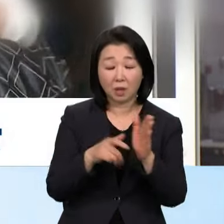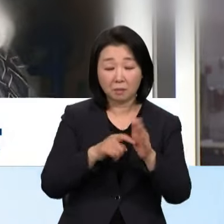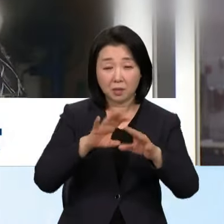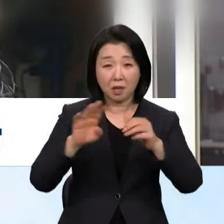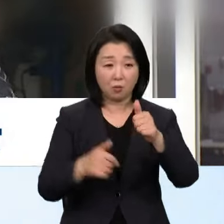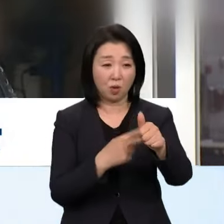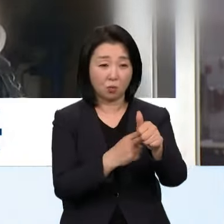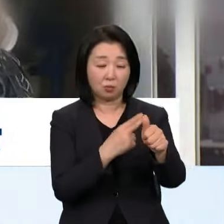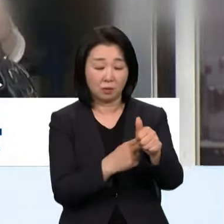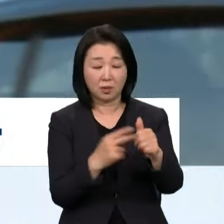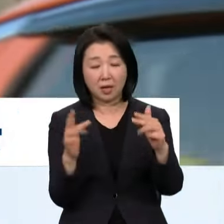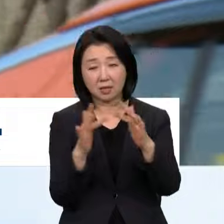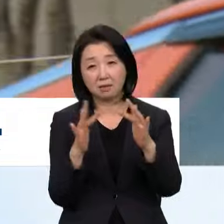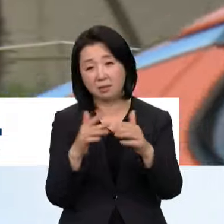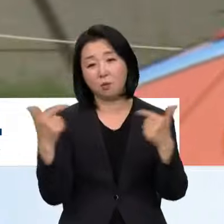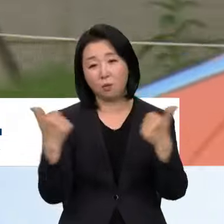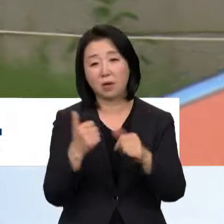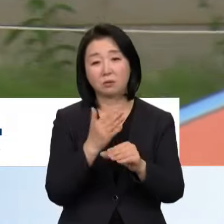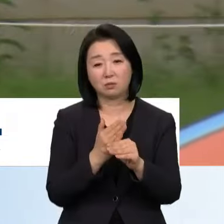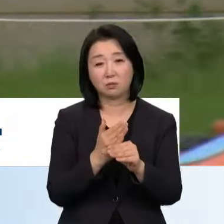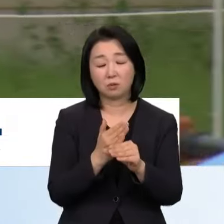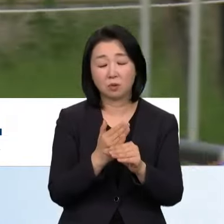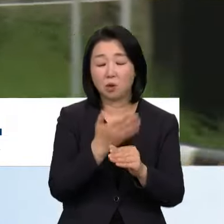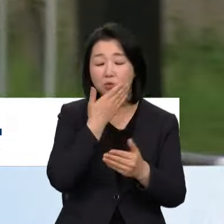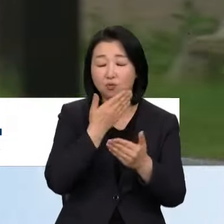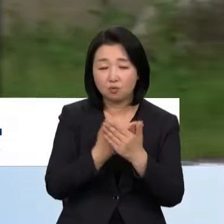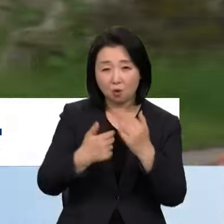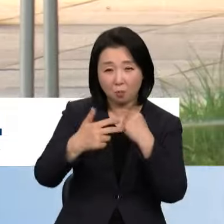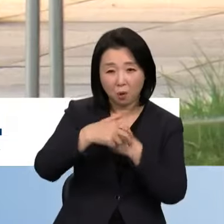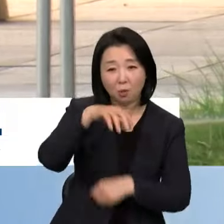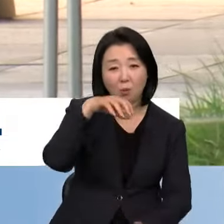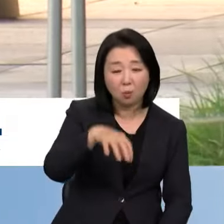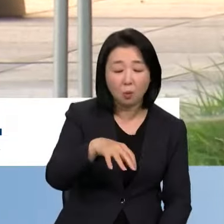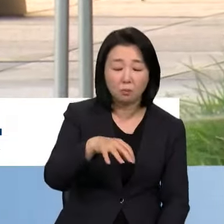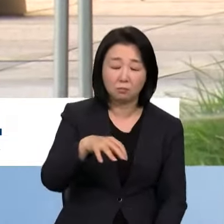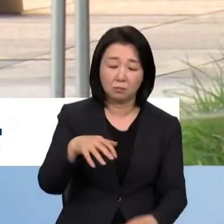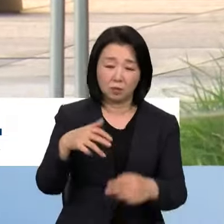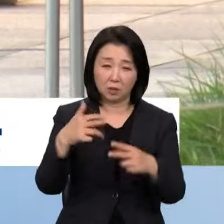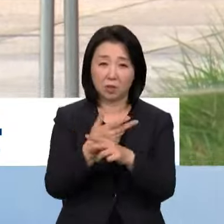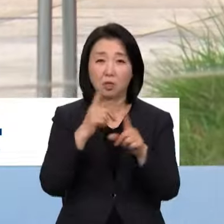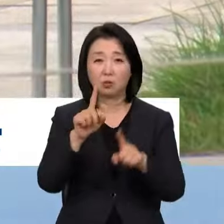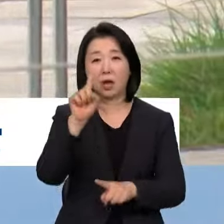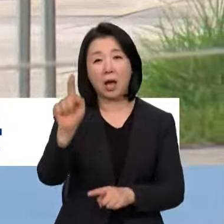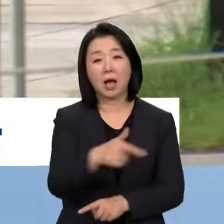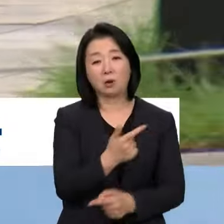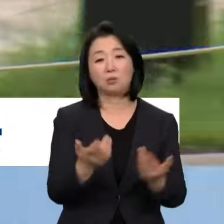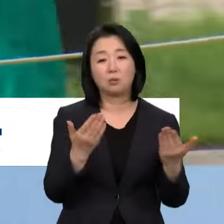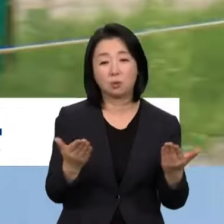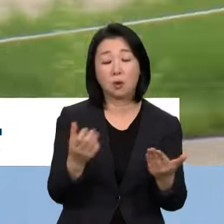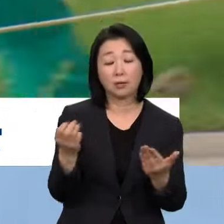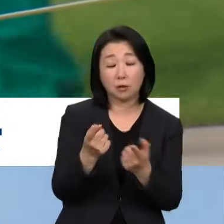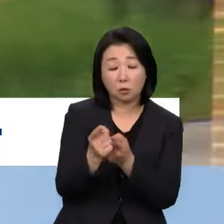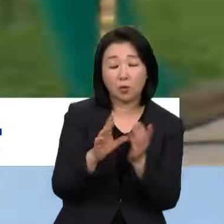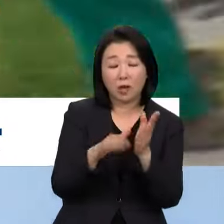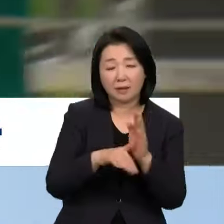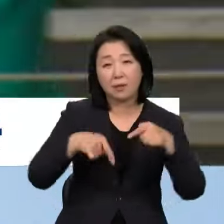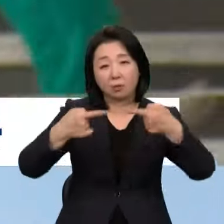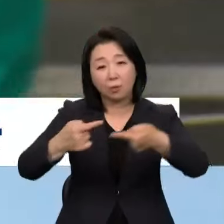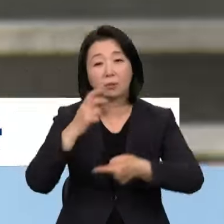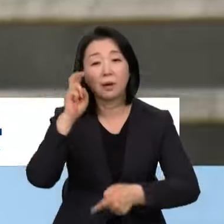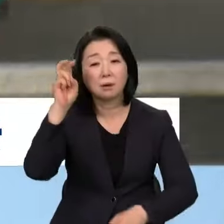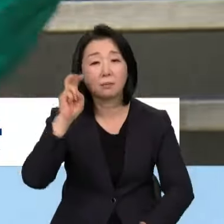교수들이 온라인으로 모였는데요. 주요 병원이 주 1회 휴진 등 진료 재조정하는 데 동참할 걸로